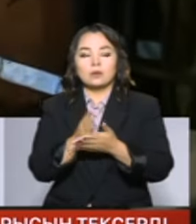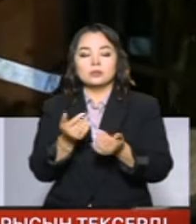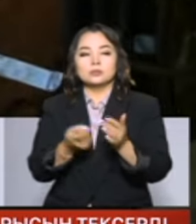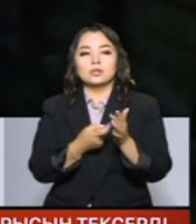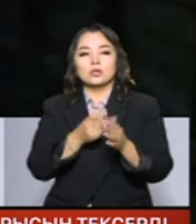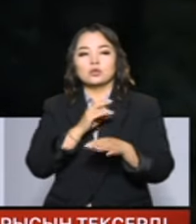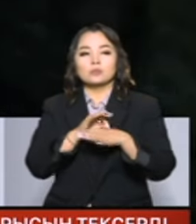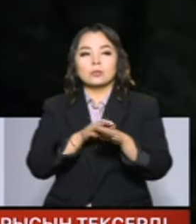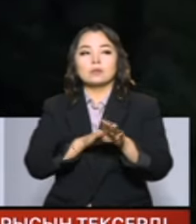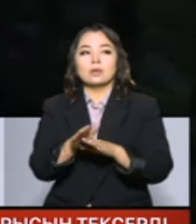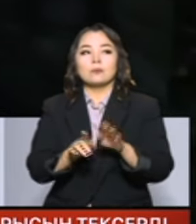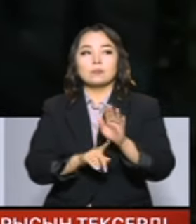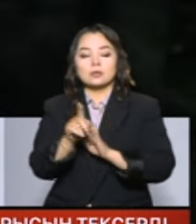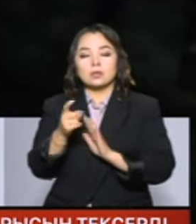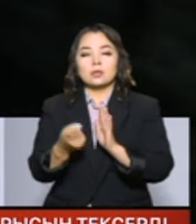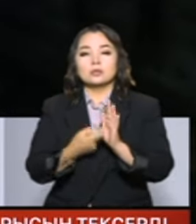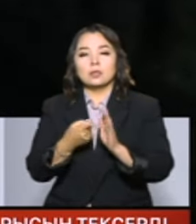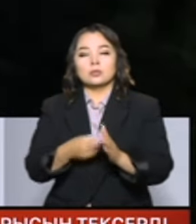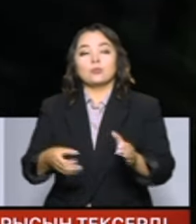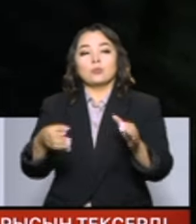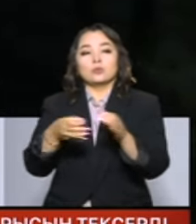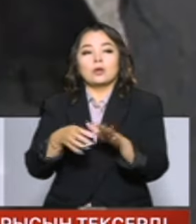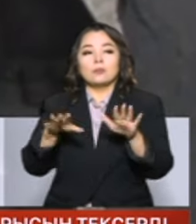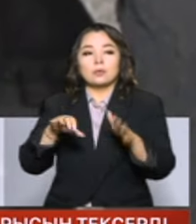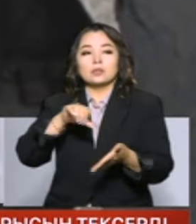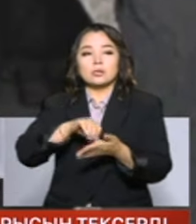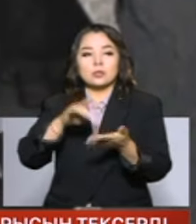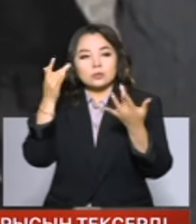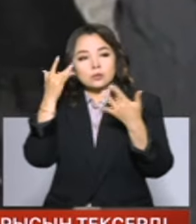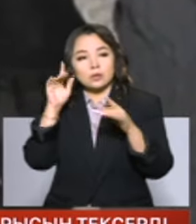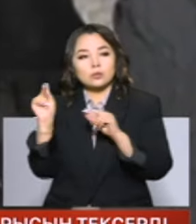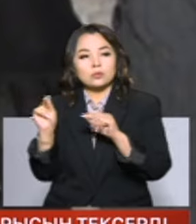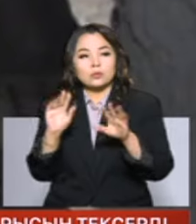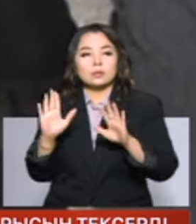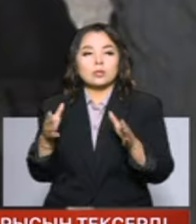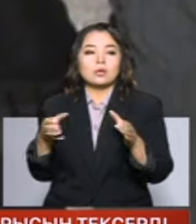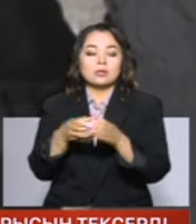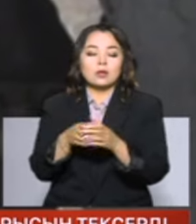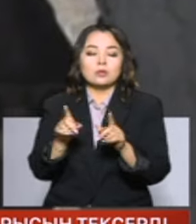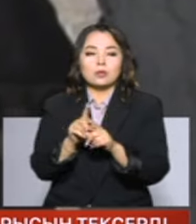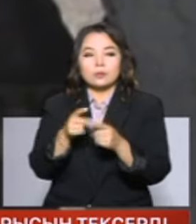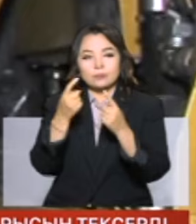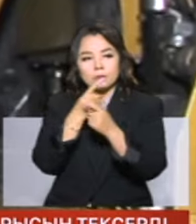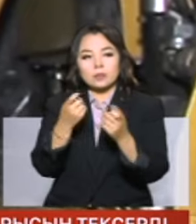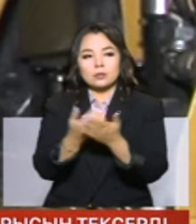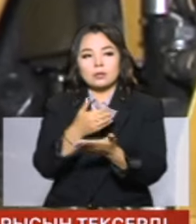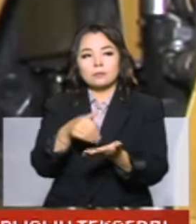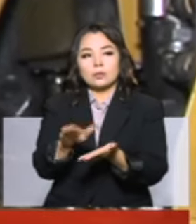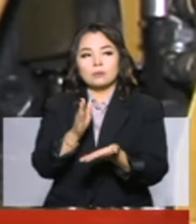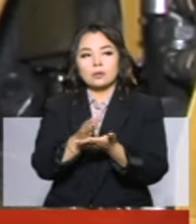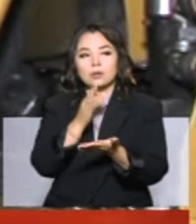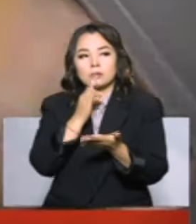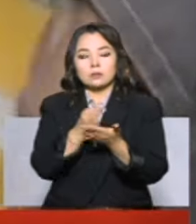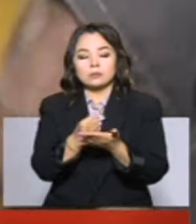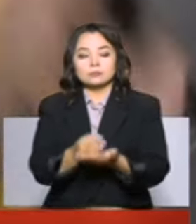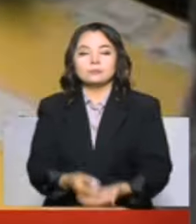тергеу жүріп жатыр. Кен өндіру бірлестігінің өкілдері жазатайым оқиғаға қатысты қандай да бір ақпарат беруден бас тартты.